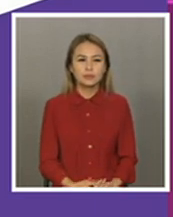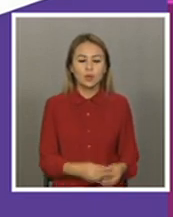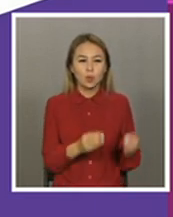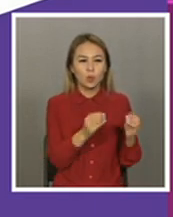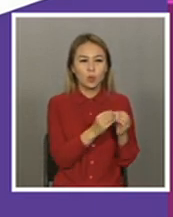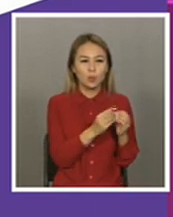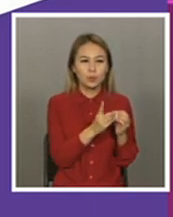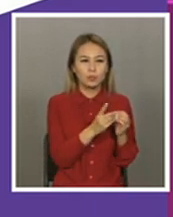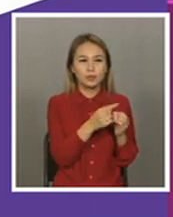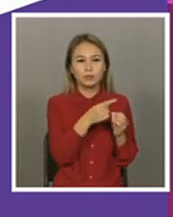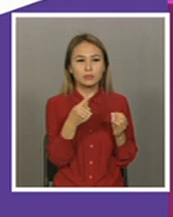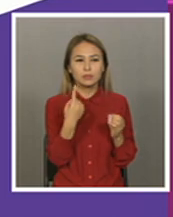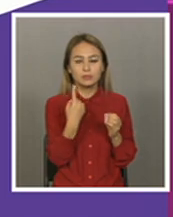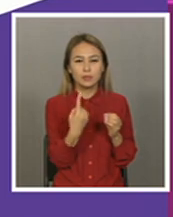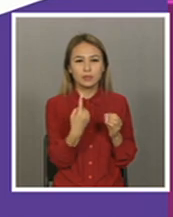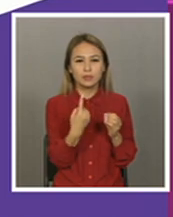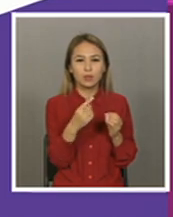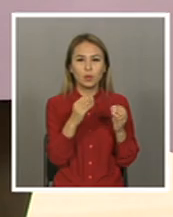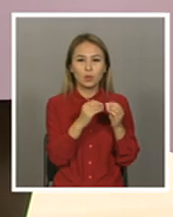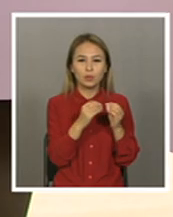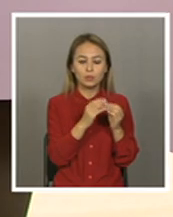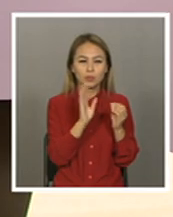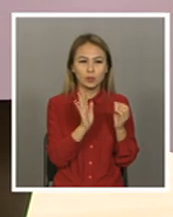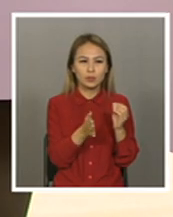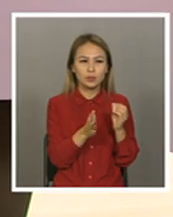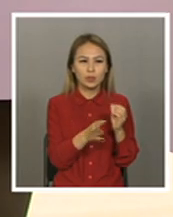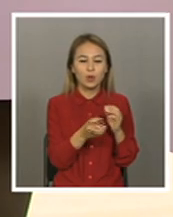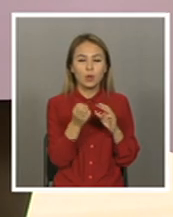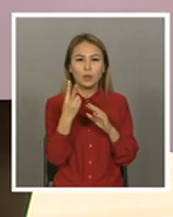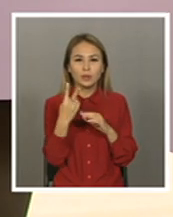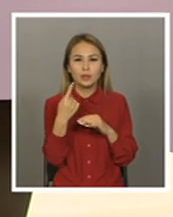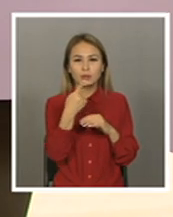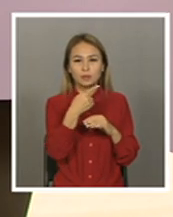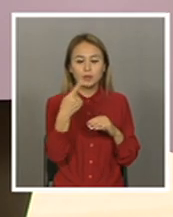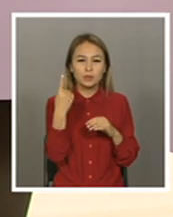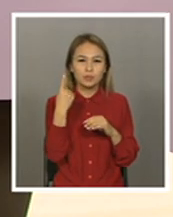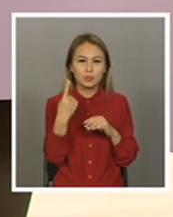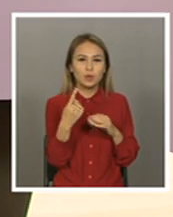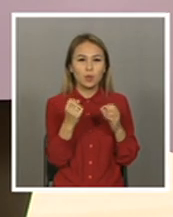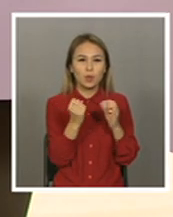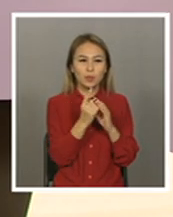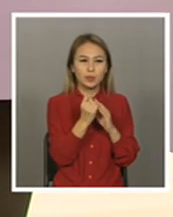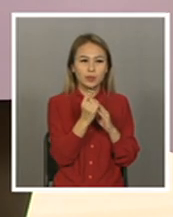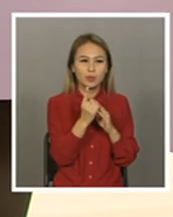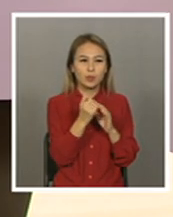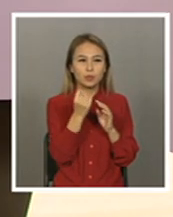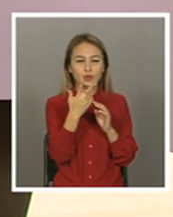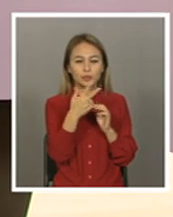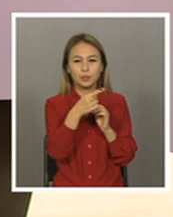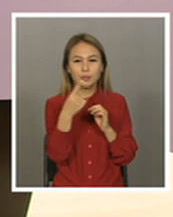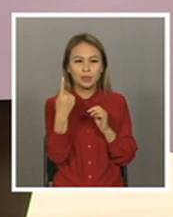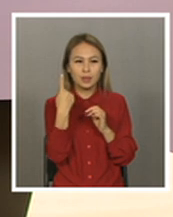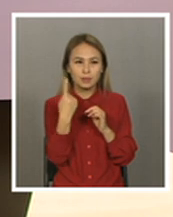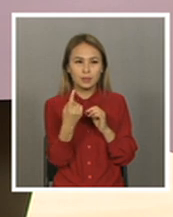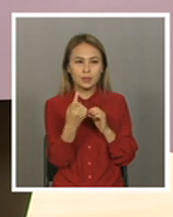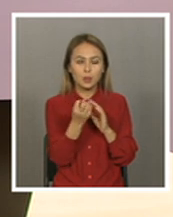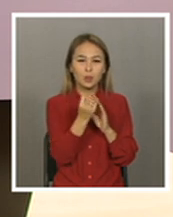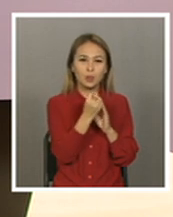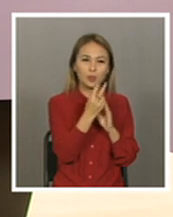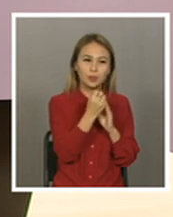мен 1-дің айырмасы 10-ға тең. 12 мен 1-дің айырмасы 11-ге тең. 13 пен 1-дің